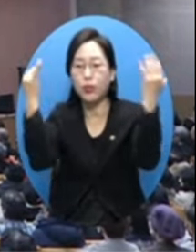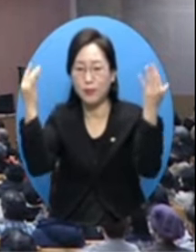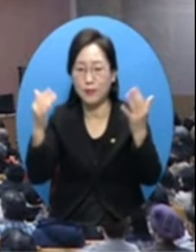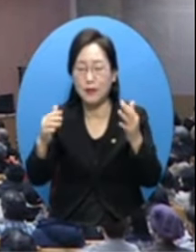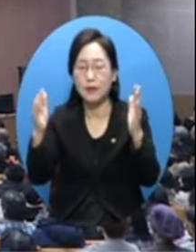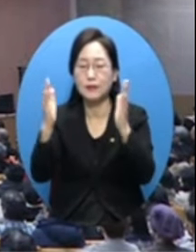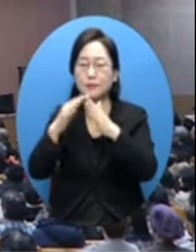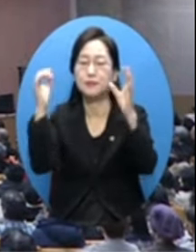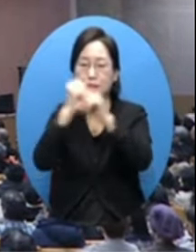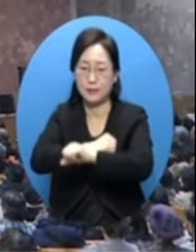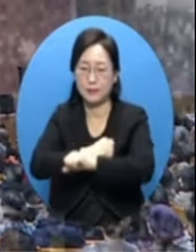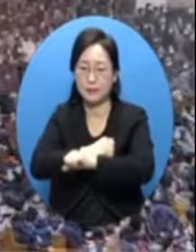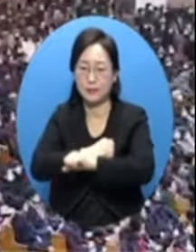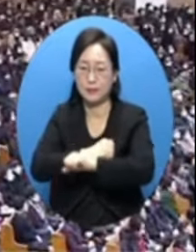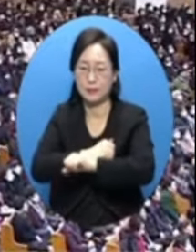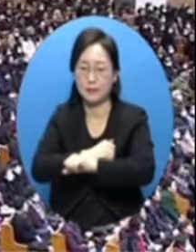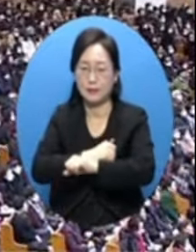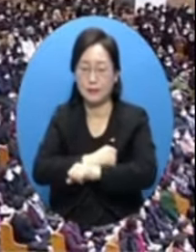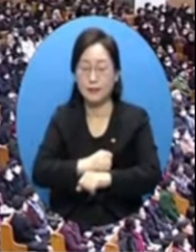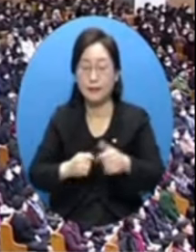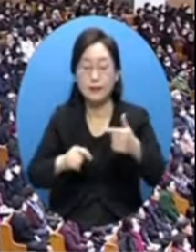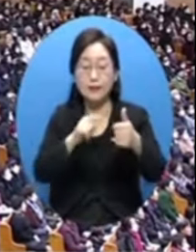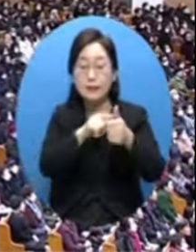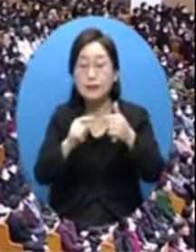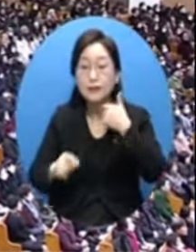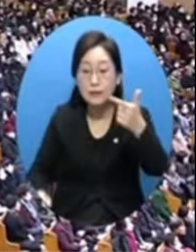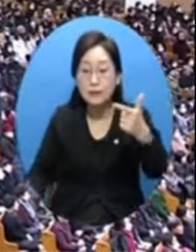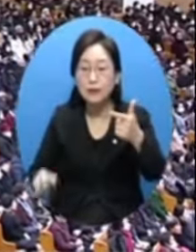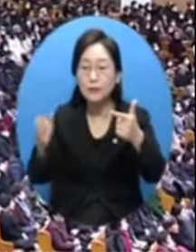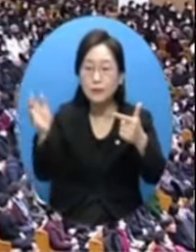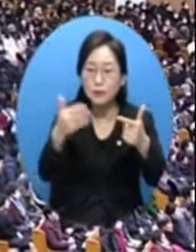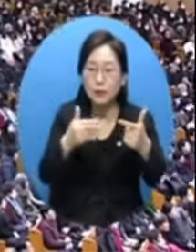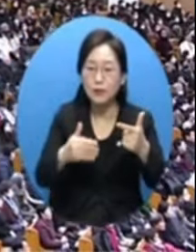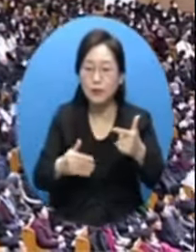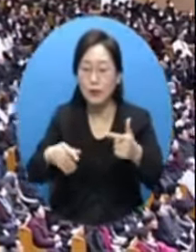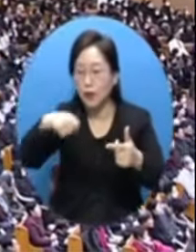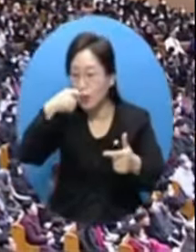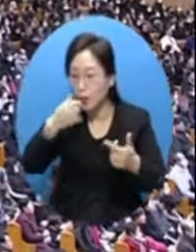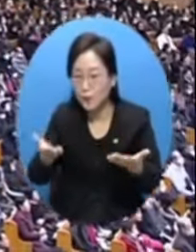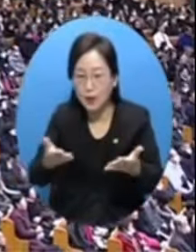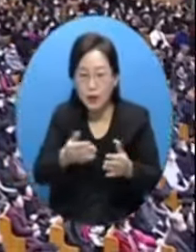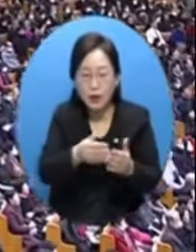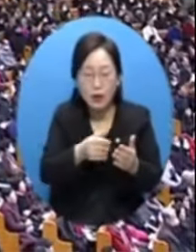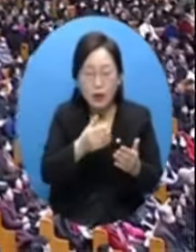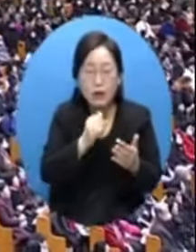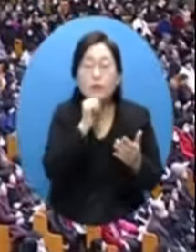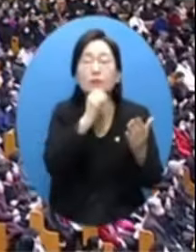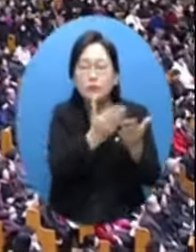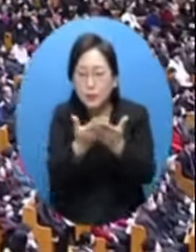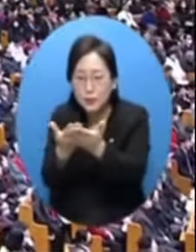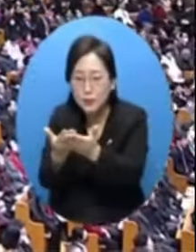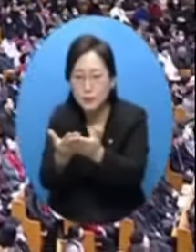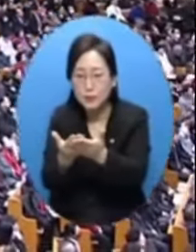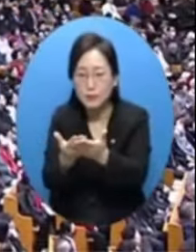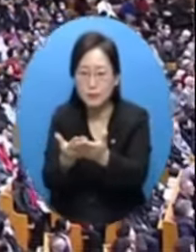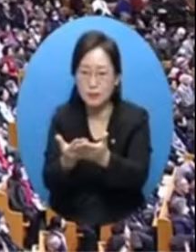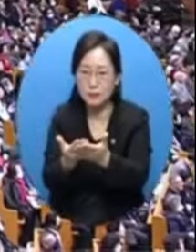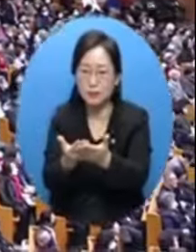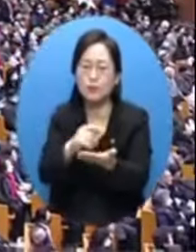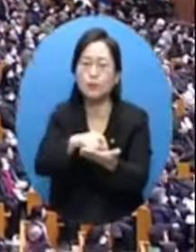망해 가지고 여섯 살 때부터 먹을 것이 없어 동양을 할 정도로